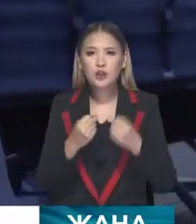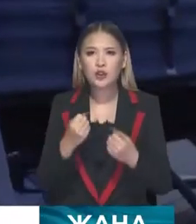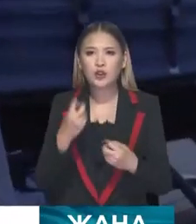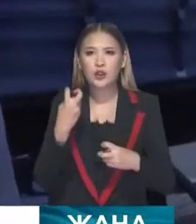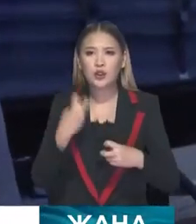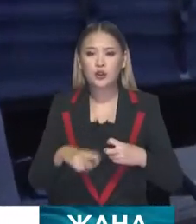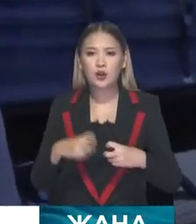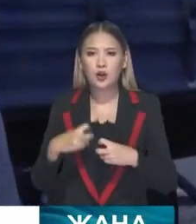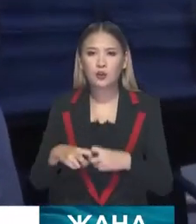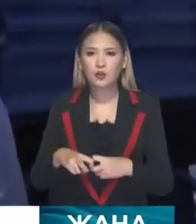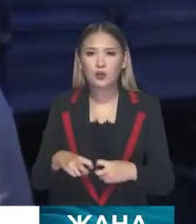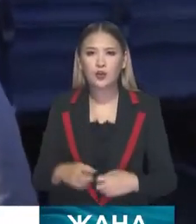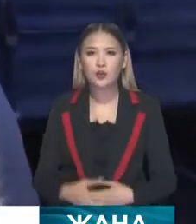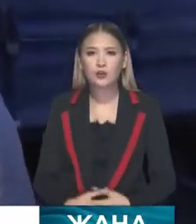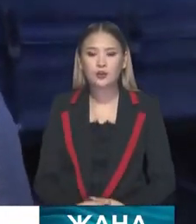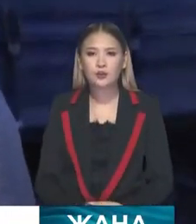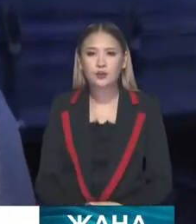гробили.